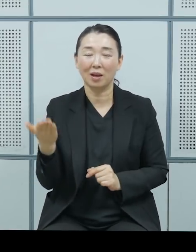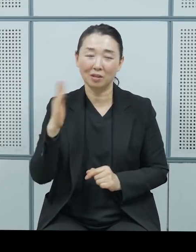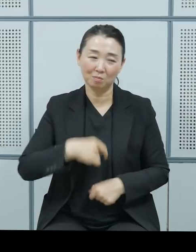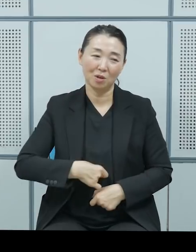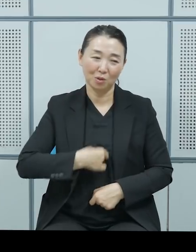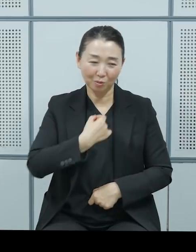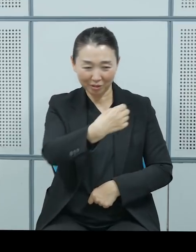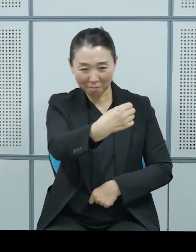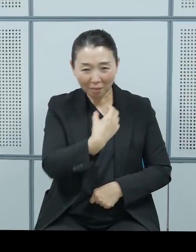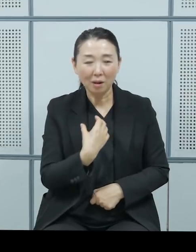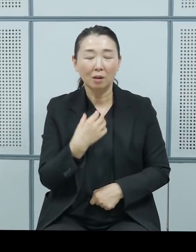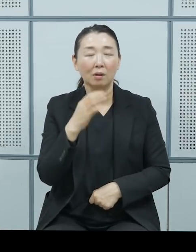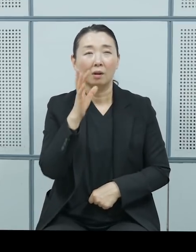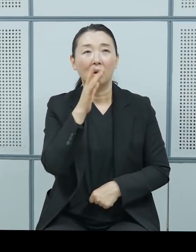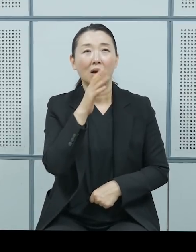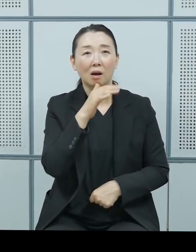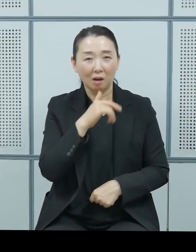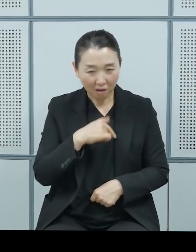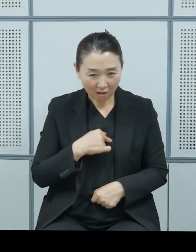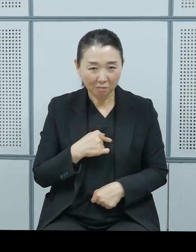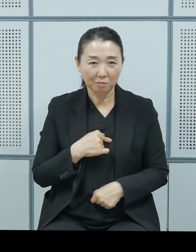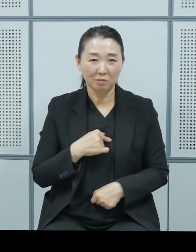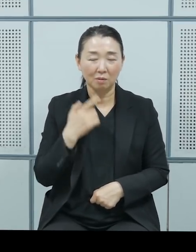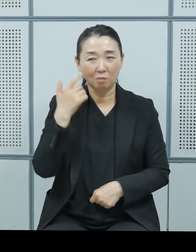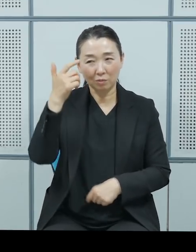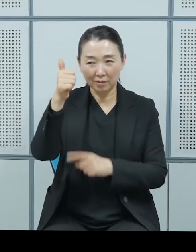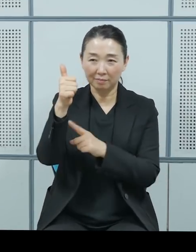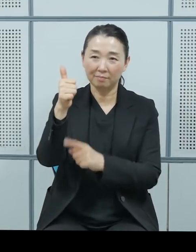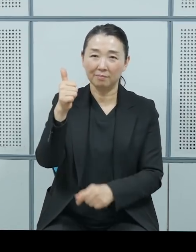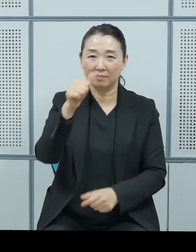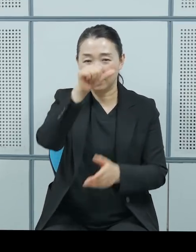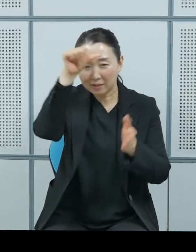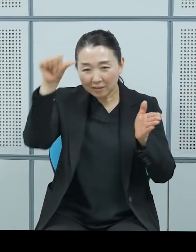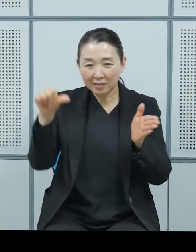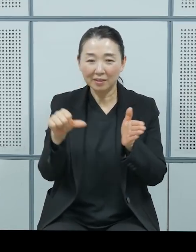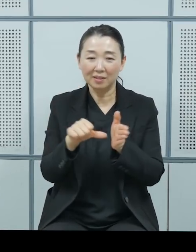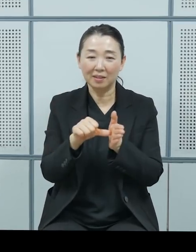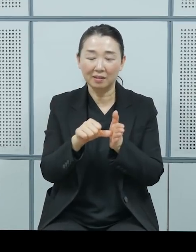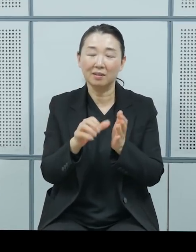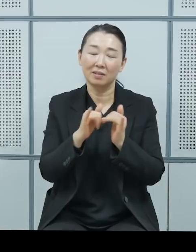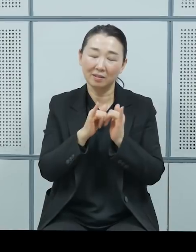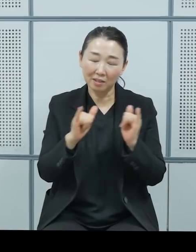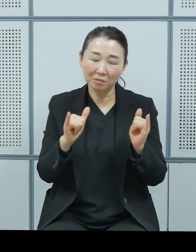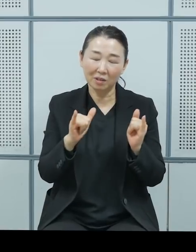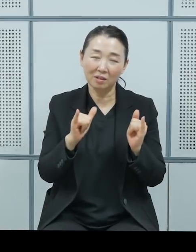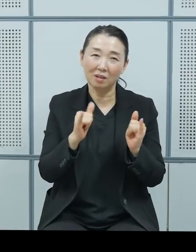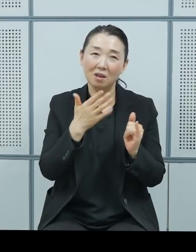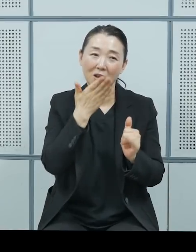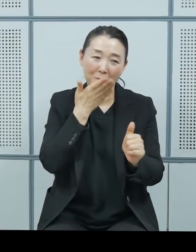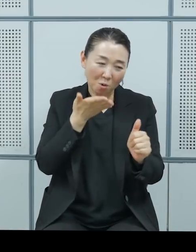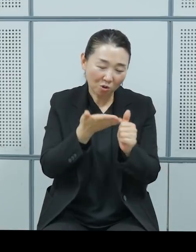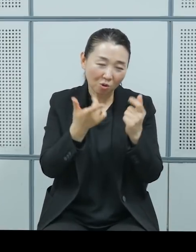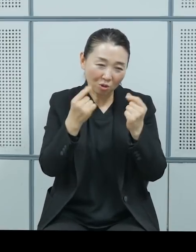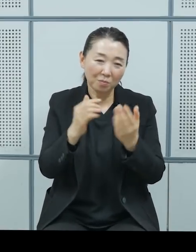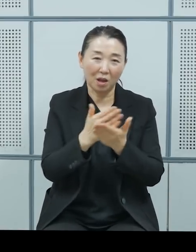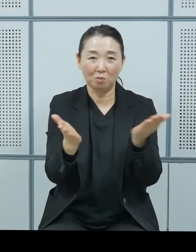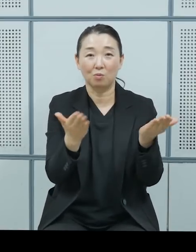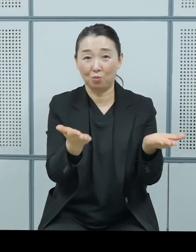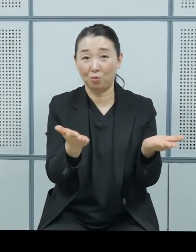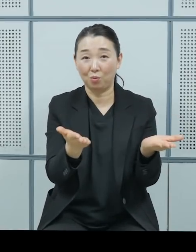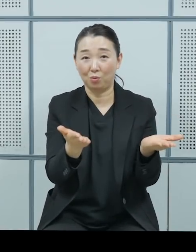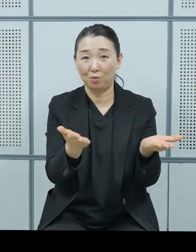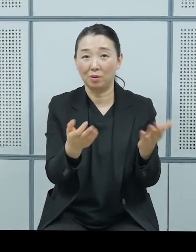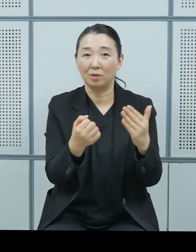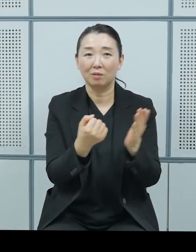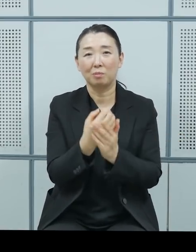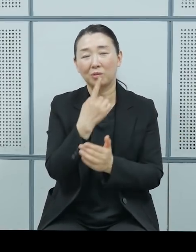솔직한 얘기 이렇게 하시는 거 보면서 아 진짜 목사님의 인생을 사람들에게 양식처럼 나눠주심이 아